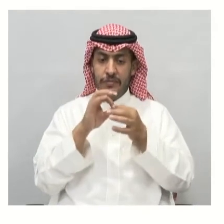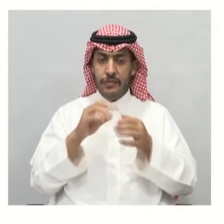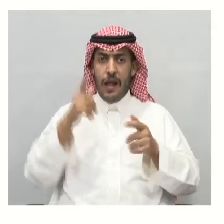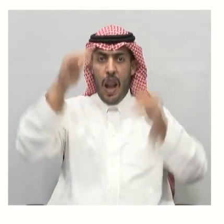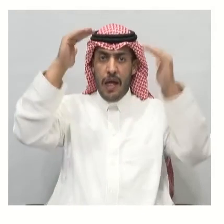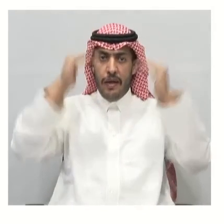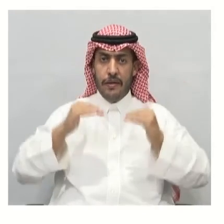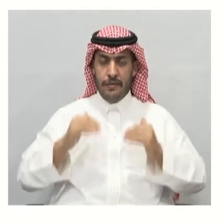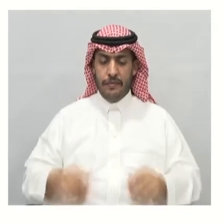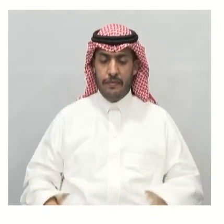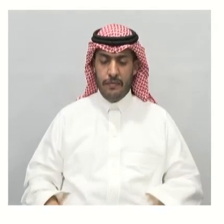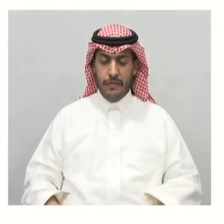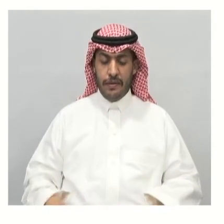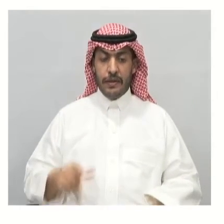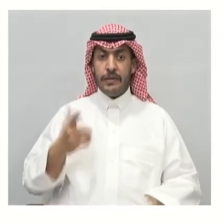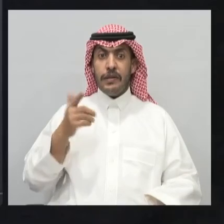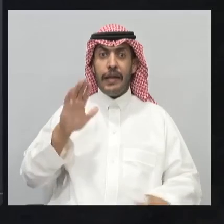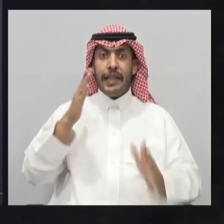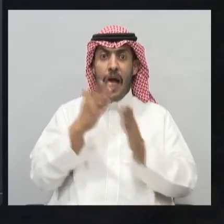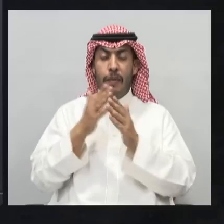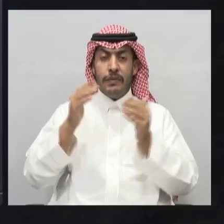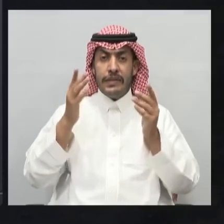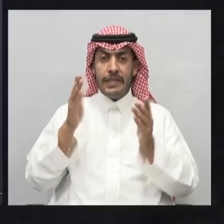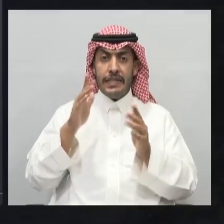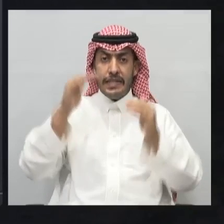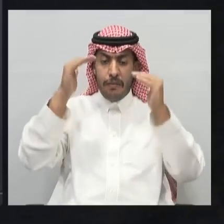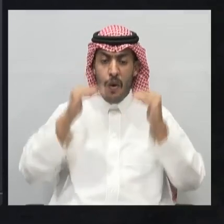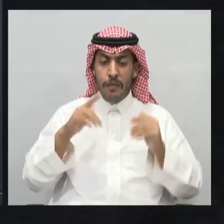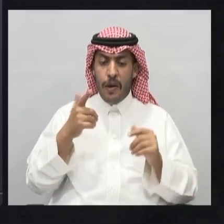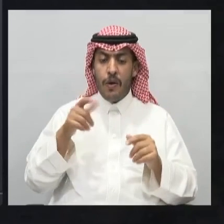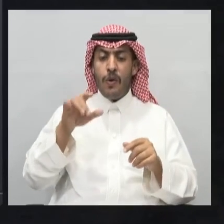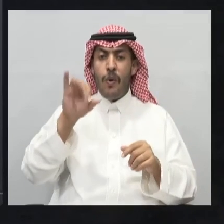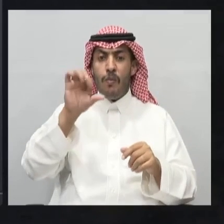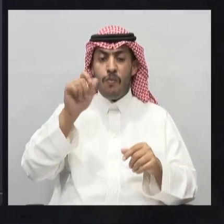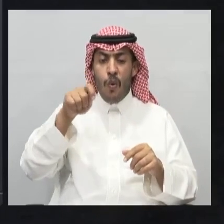عليهم الكتاب السماوي الذي انزل على موسى عليه السلام احسنتم